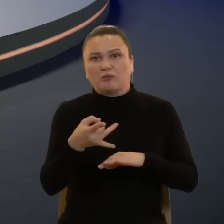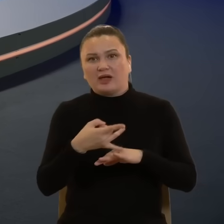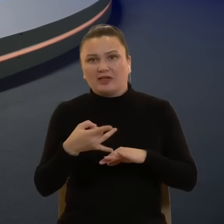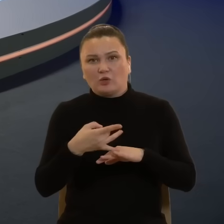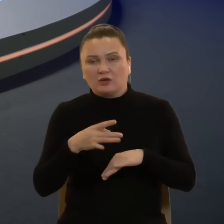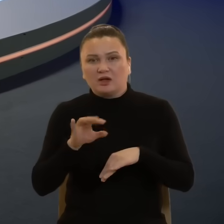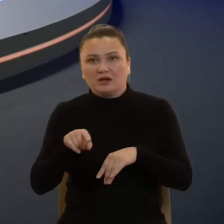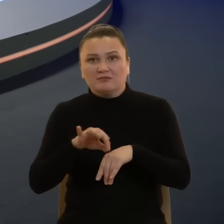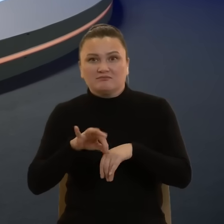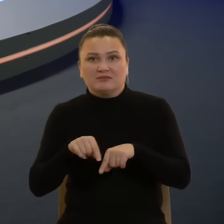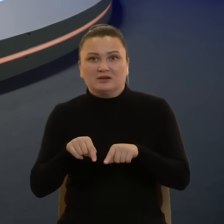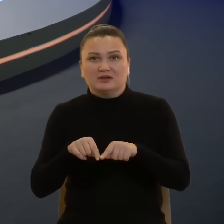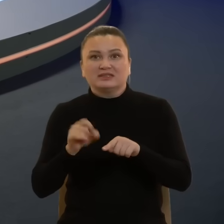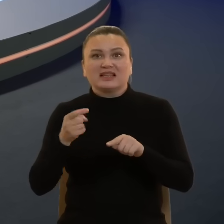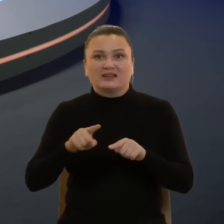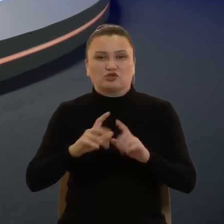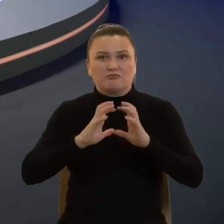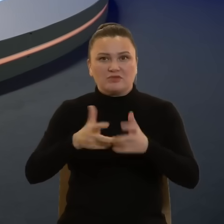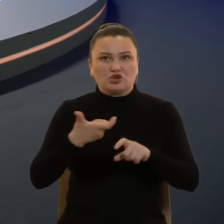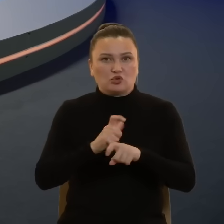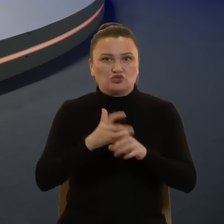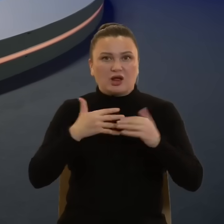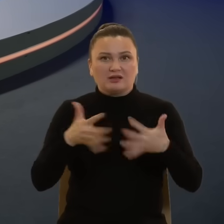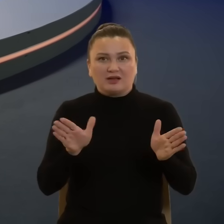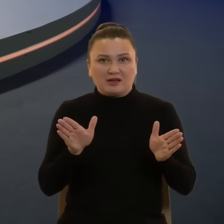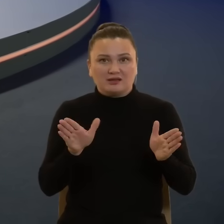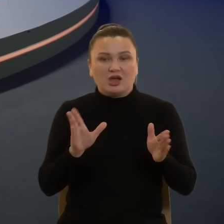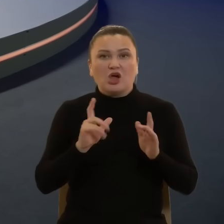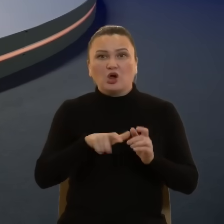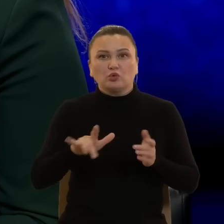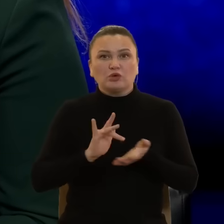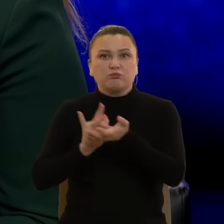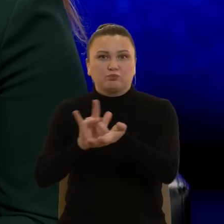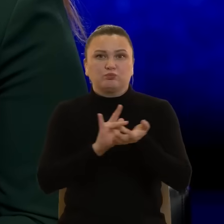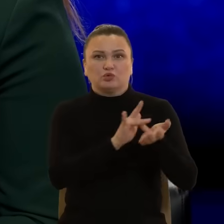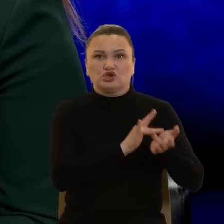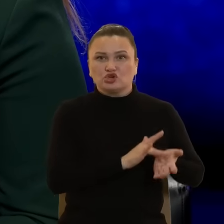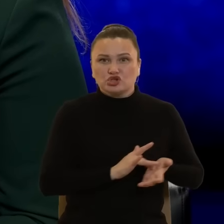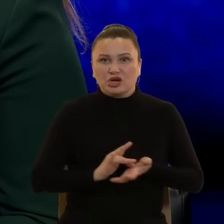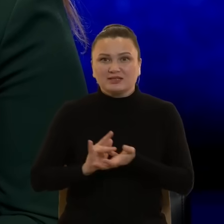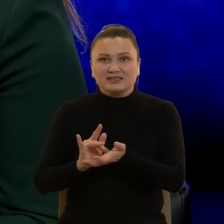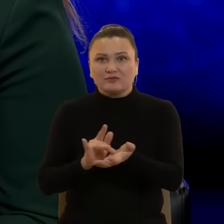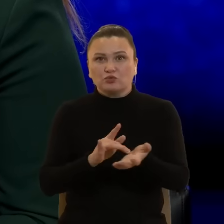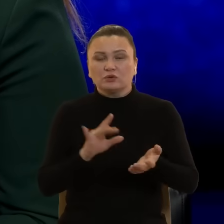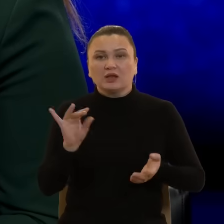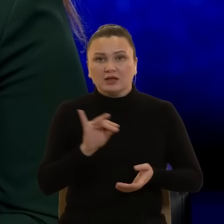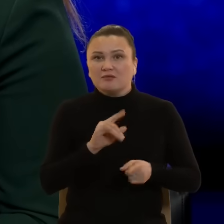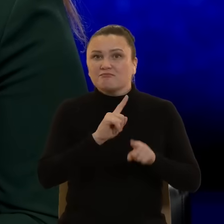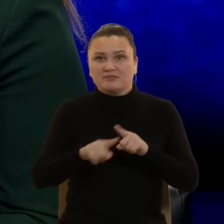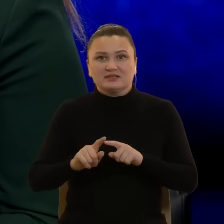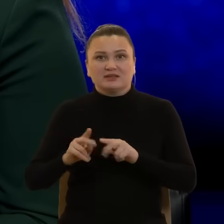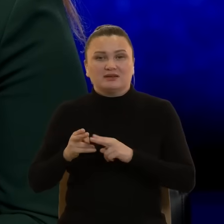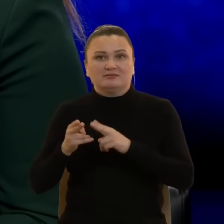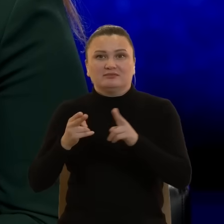регионе в силу того, что сейчас мир очень открыт и люди путешествуют, да, это достаточно